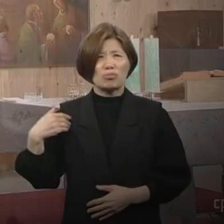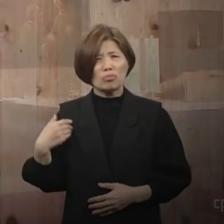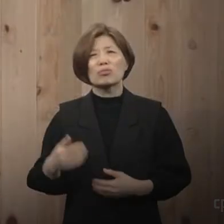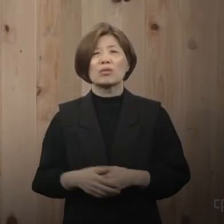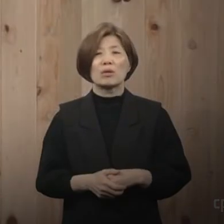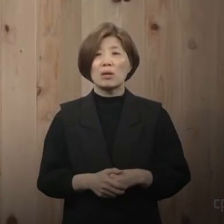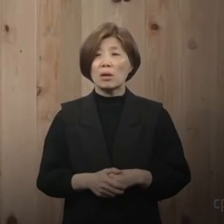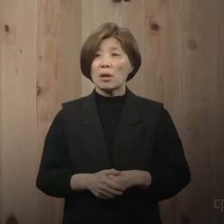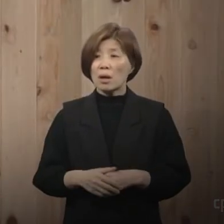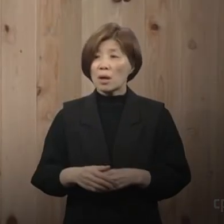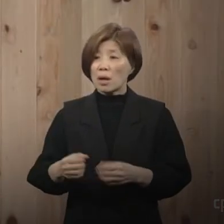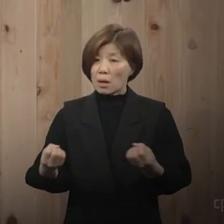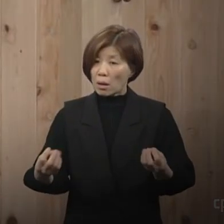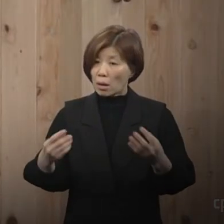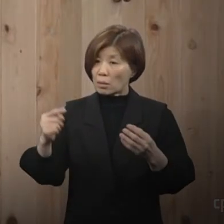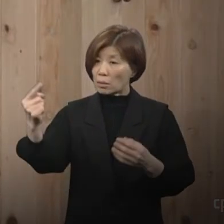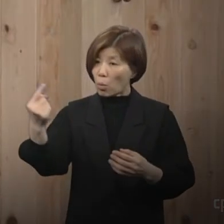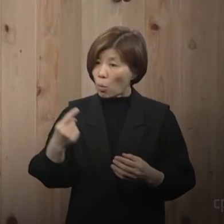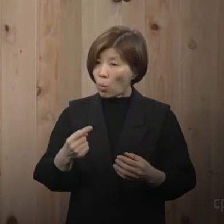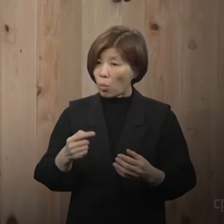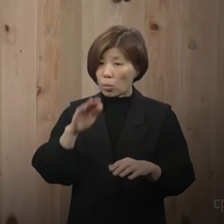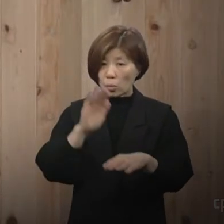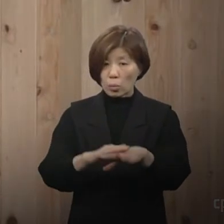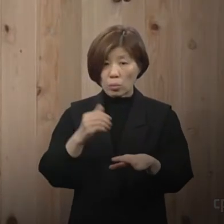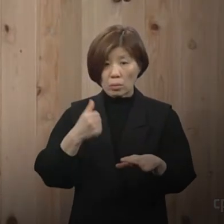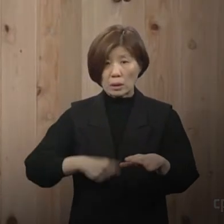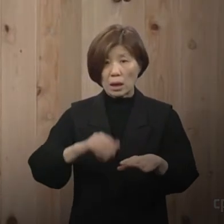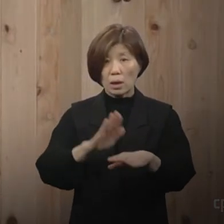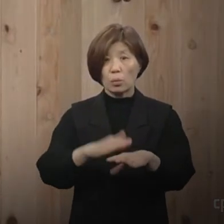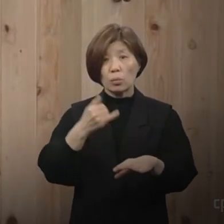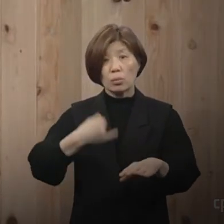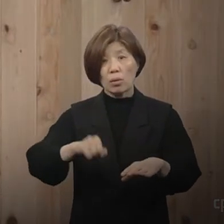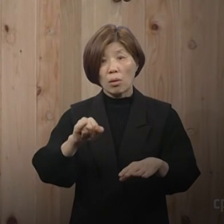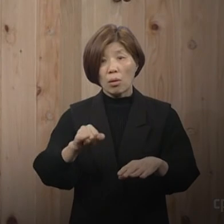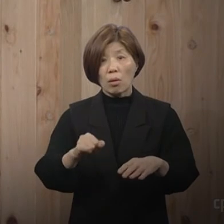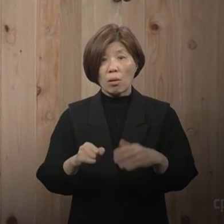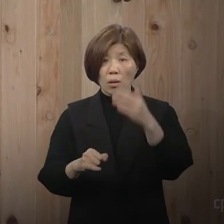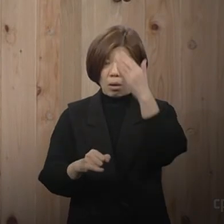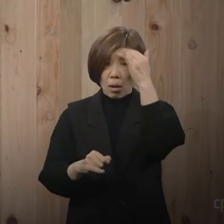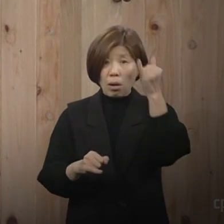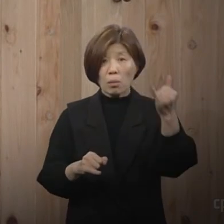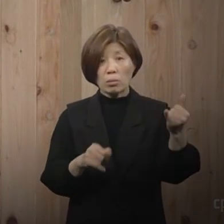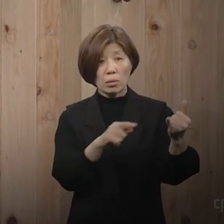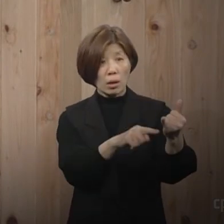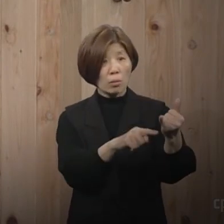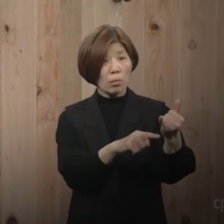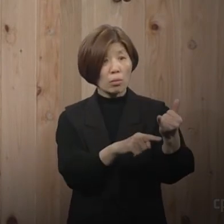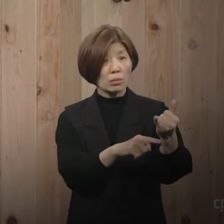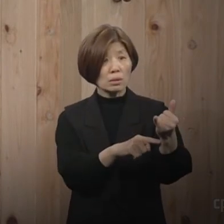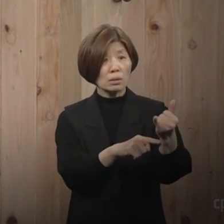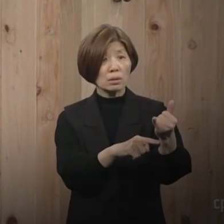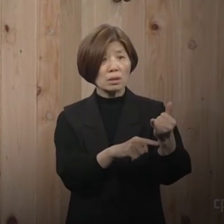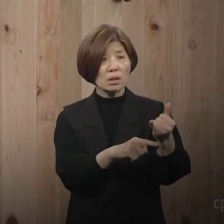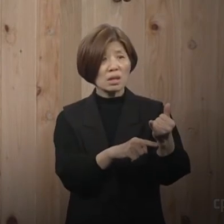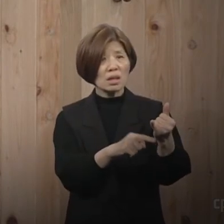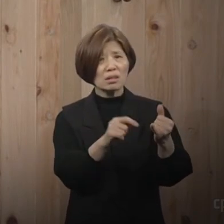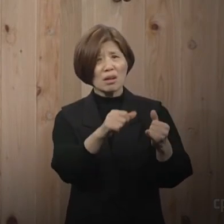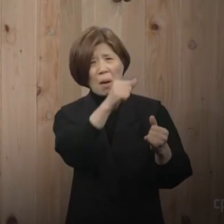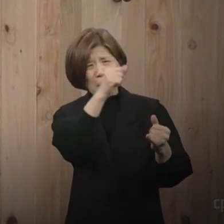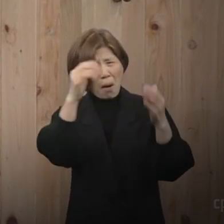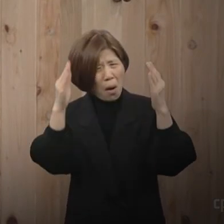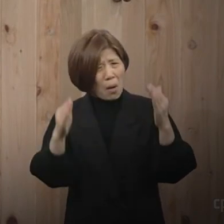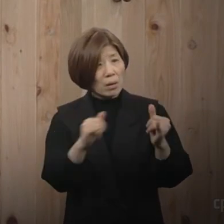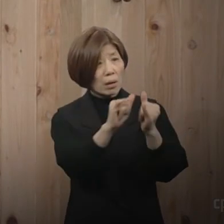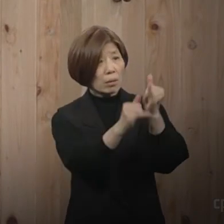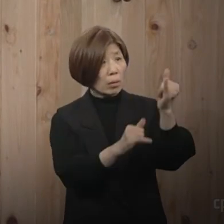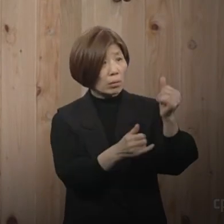잔치에 온 어린 손자, 손녀들이 뭐 할아버지, 할머니가 살아오신 그 험난하면서도 거룩한